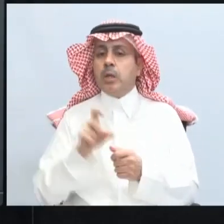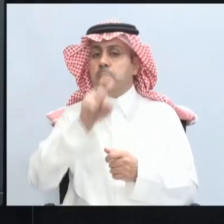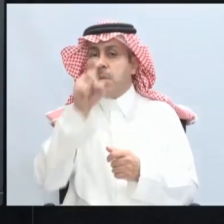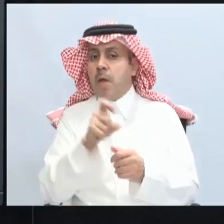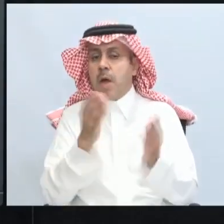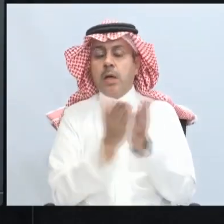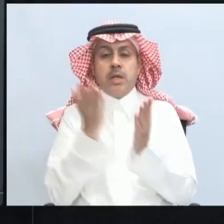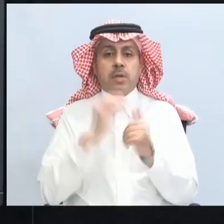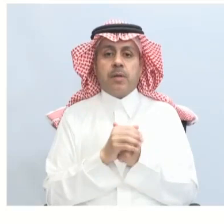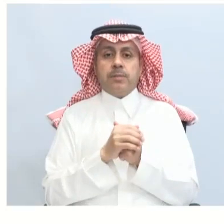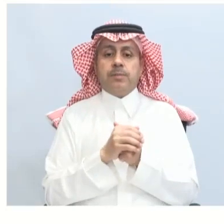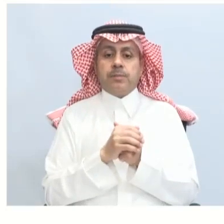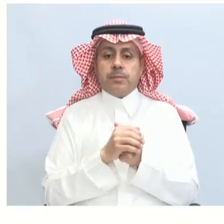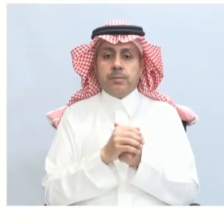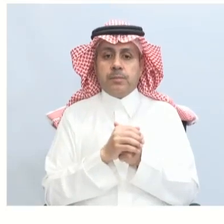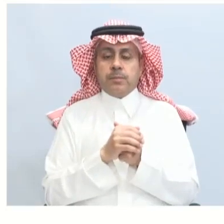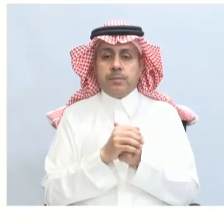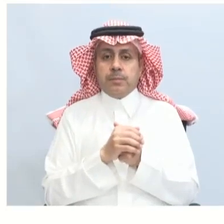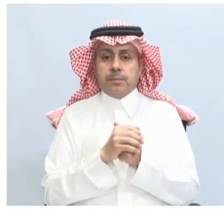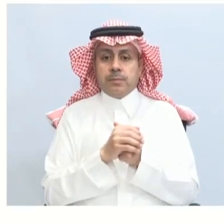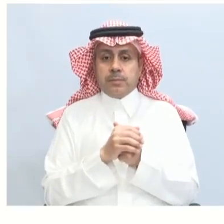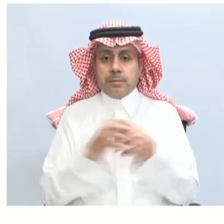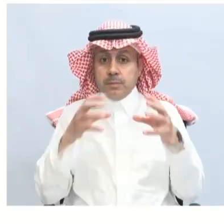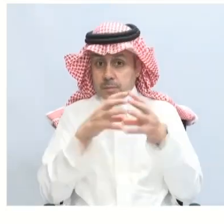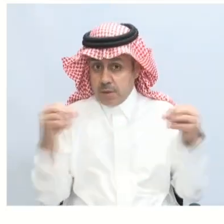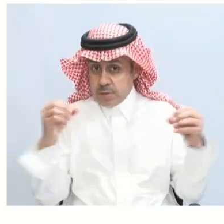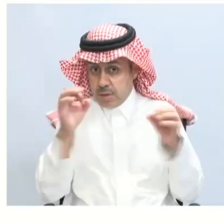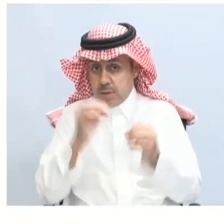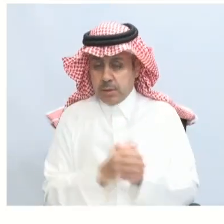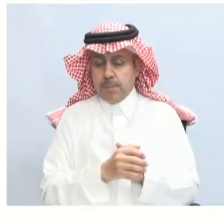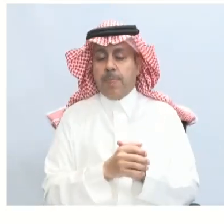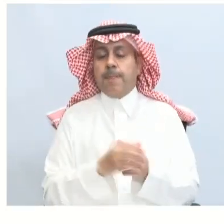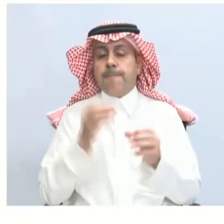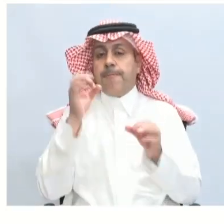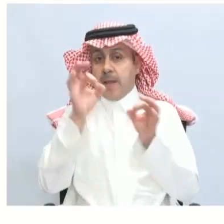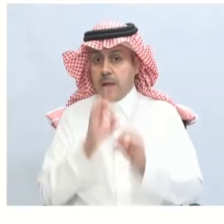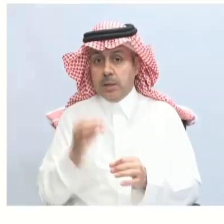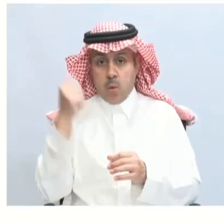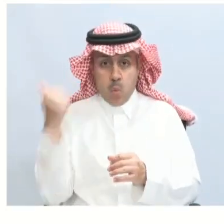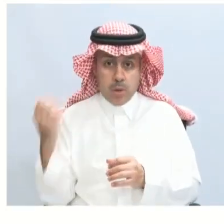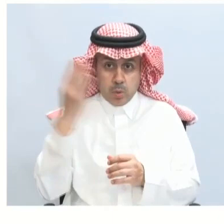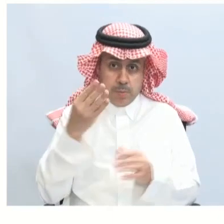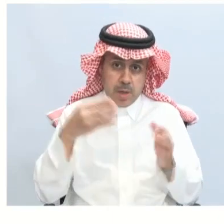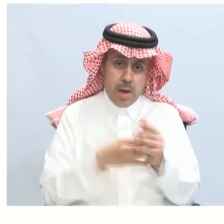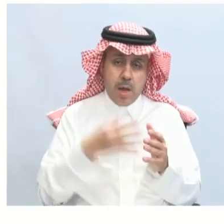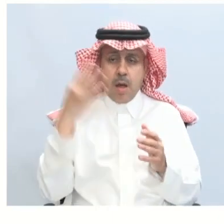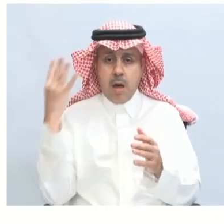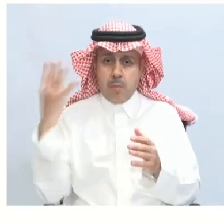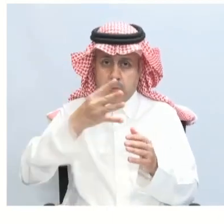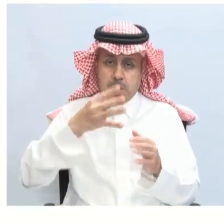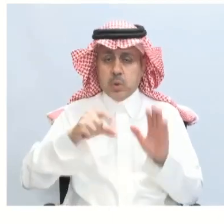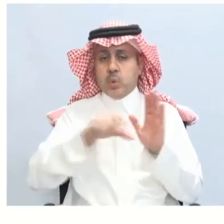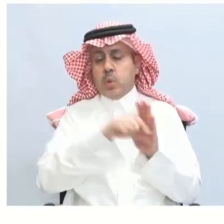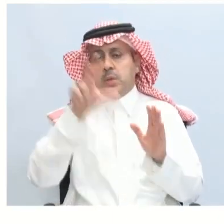درسنا الجديد اخذنا في الدرس السابق تفسير الايات من الايه 41 الى الايه ال 44 من سوره